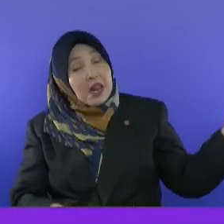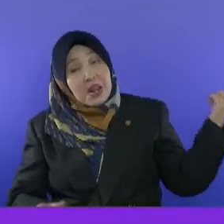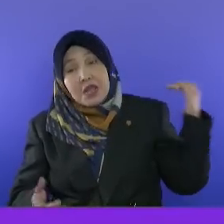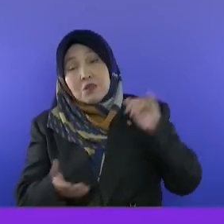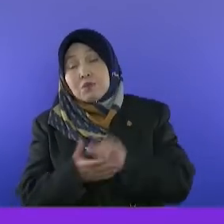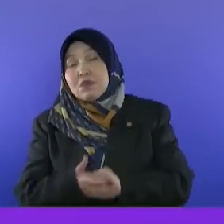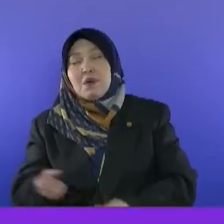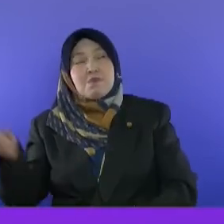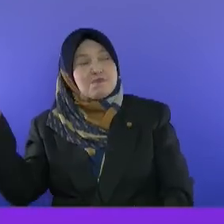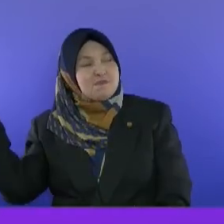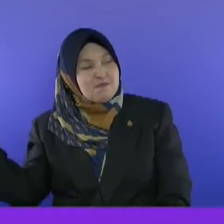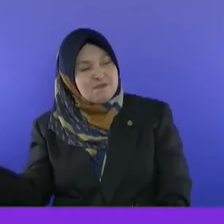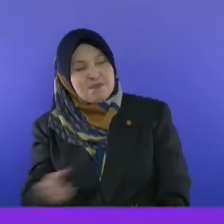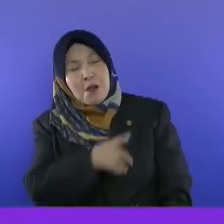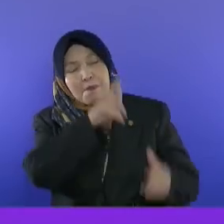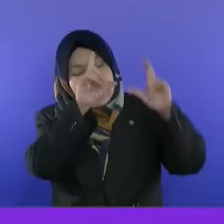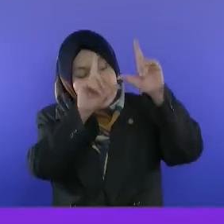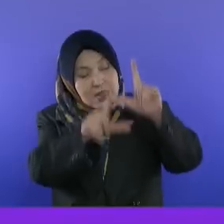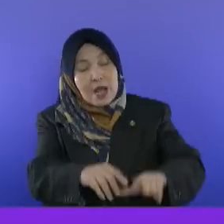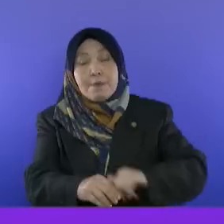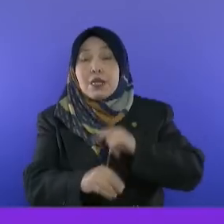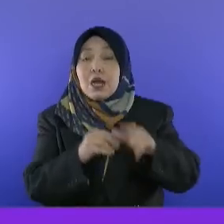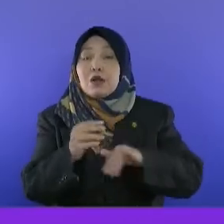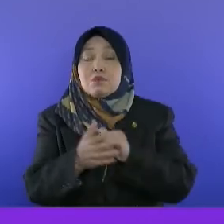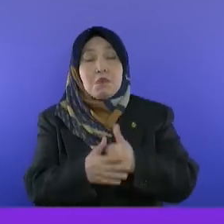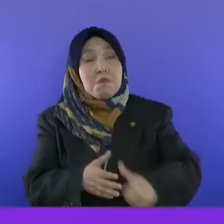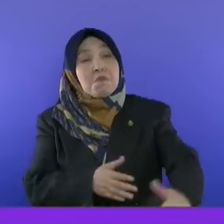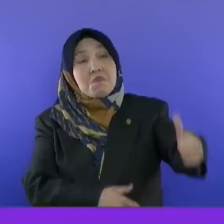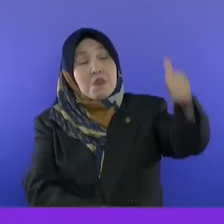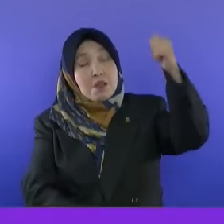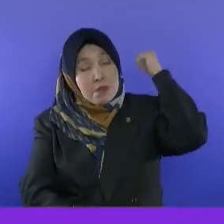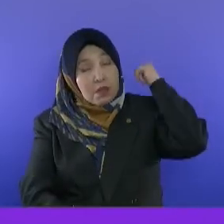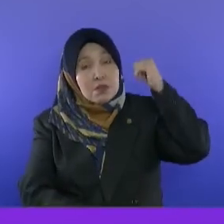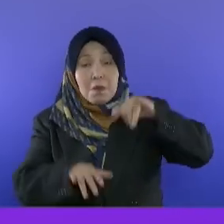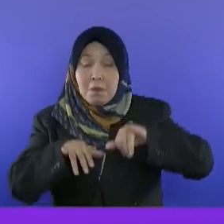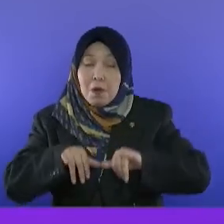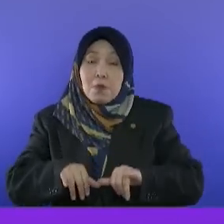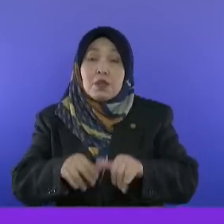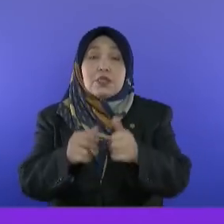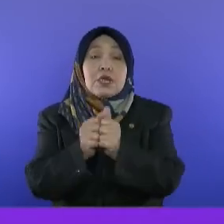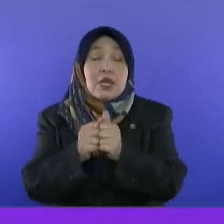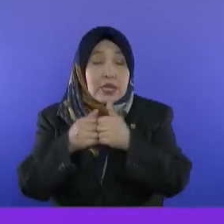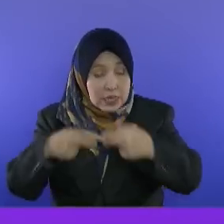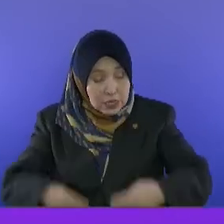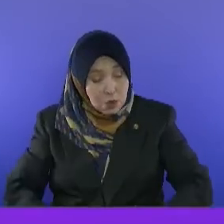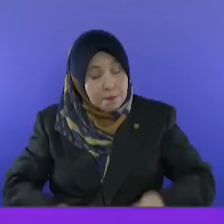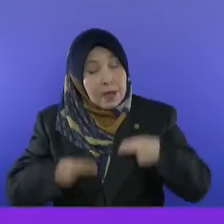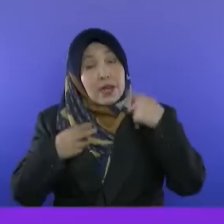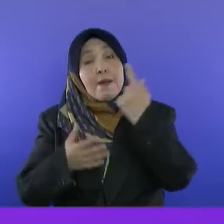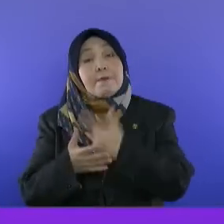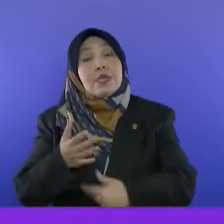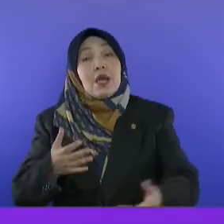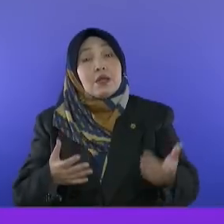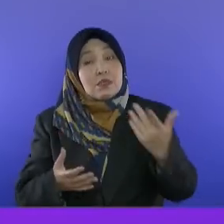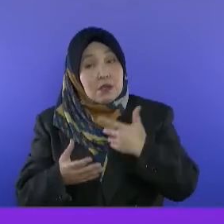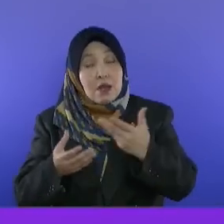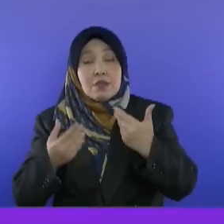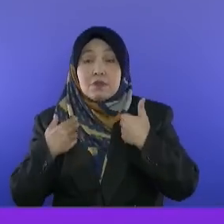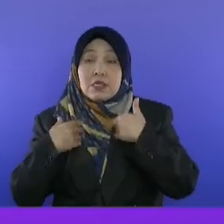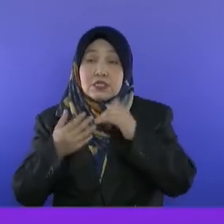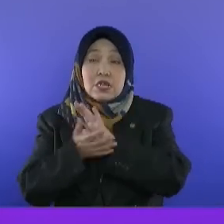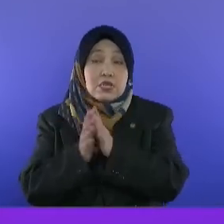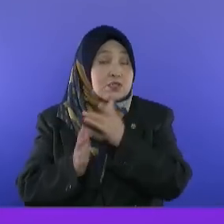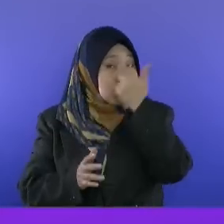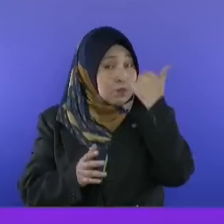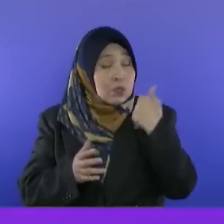lemparkan ataupun Letakkan untuk hari itu di belakang move on dengan dengan kehidupan apa yang dia inginkan sebabnya